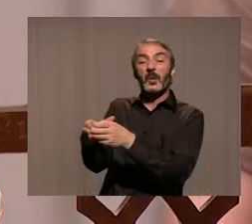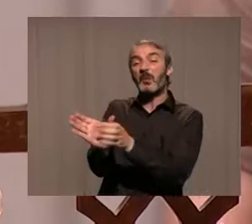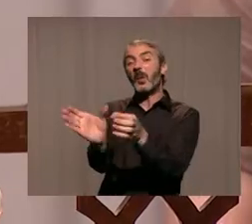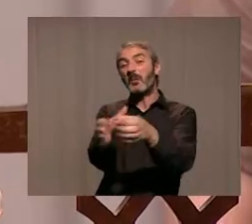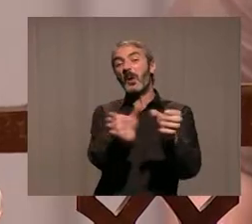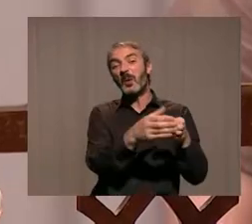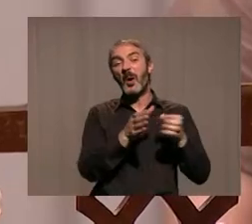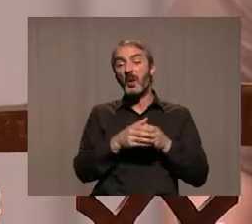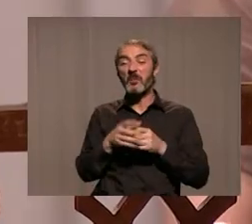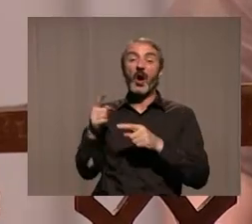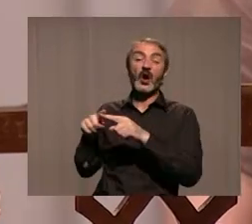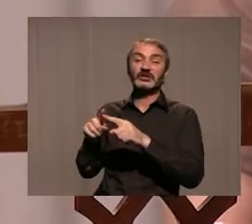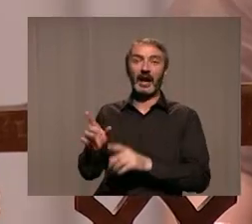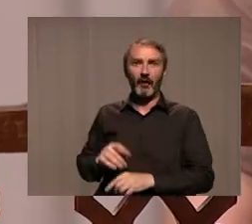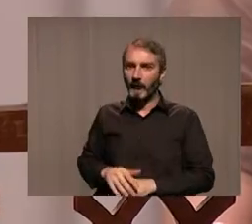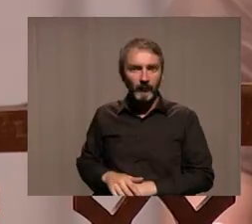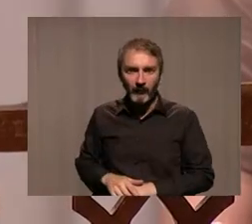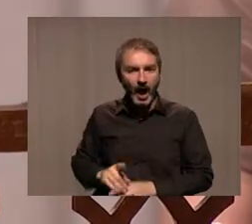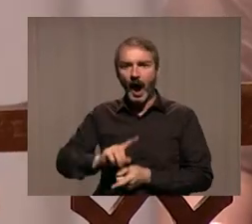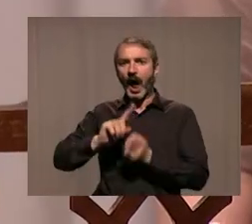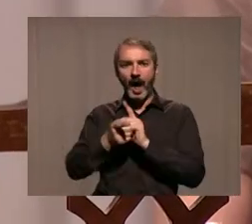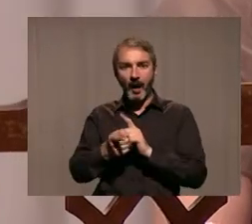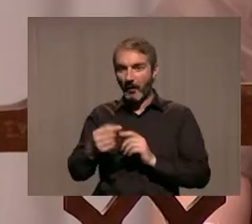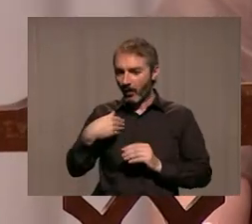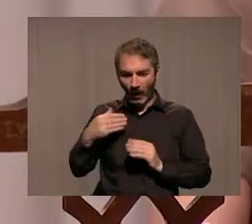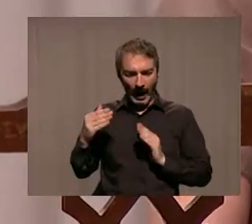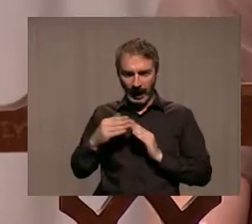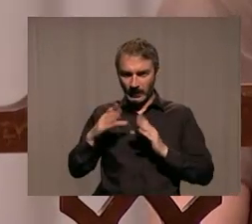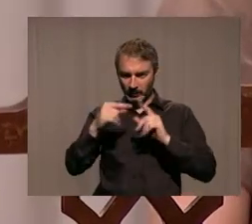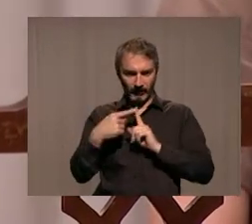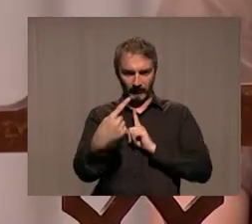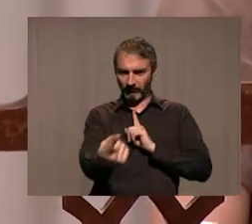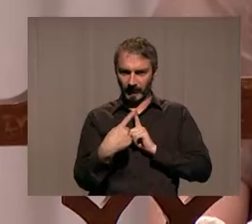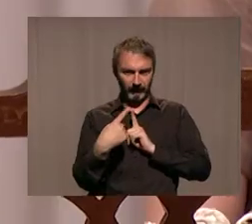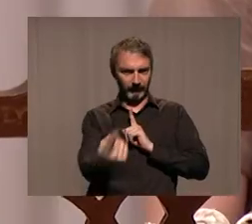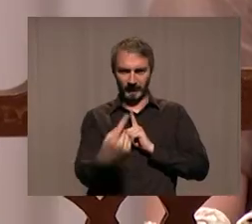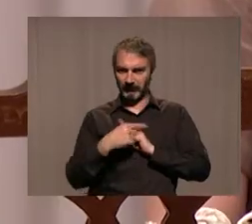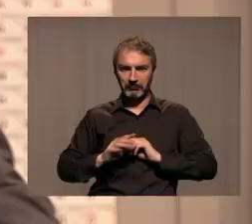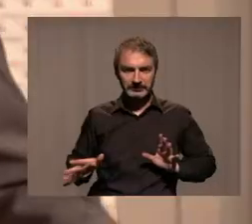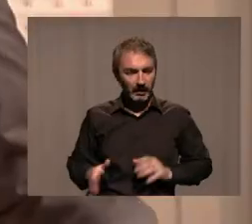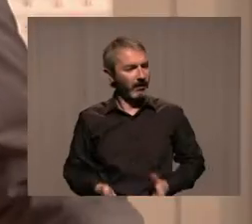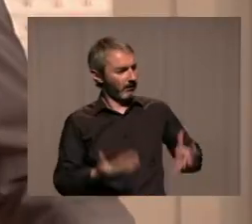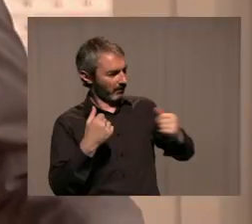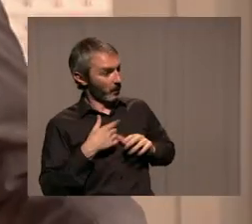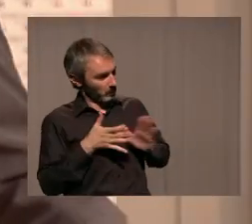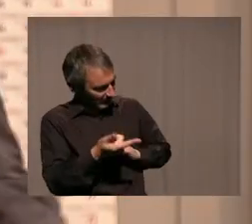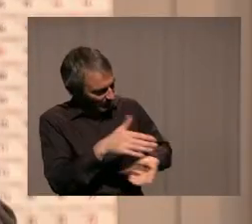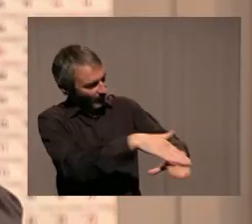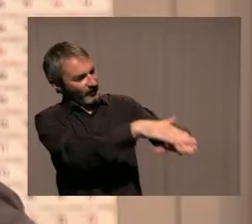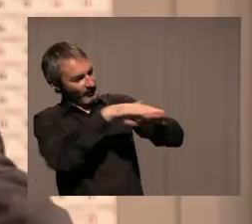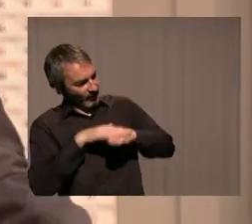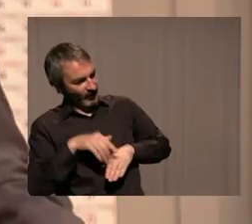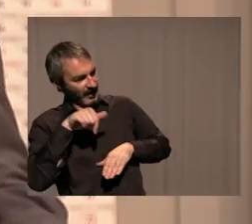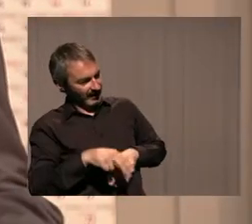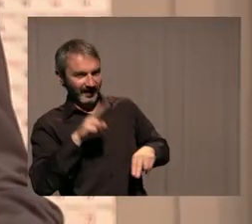faríem, no sé, coses, i no. No, eh? Jo de la uni a casa i de casa a la universitat. Però escolta, doncs per això t'hem convidat a una festa